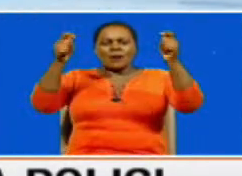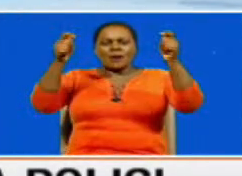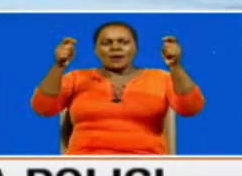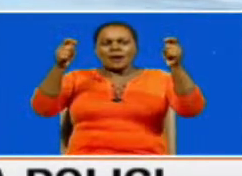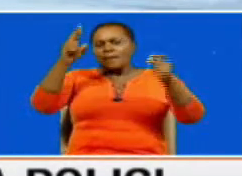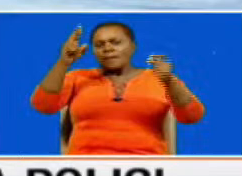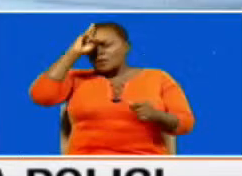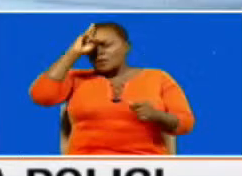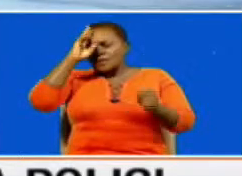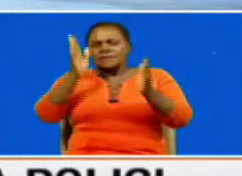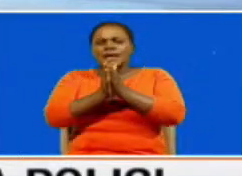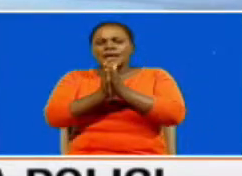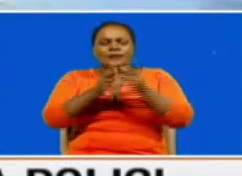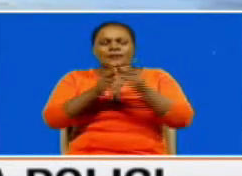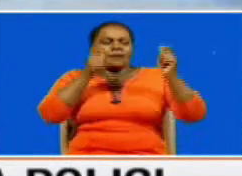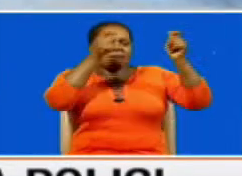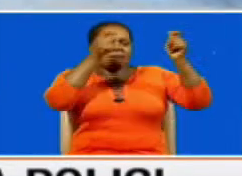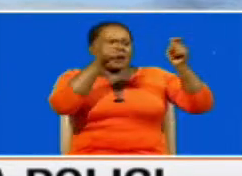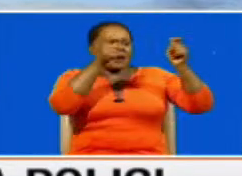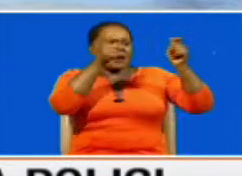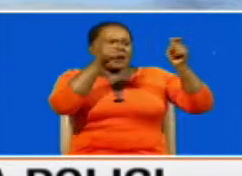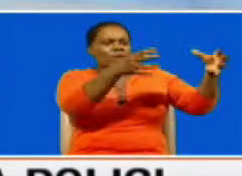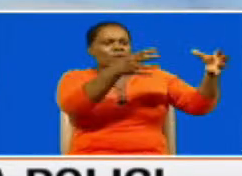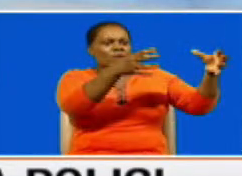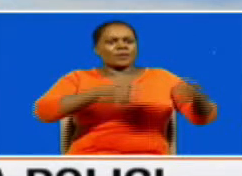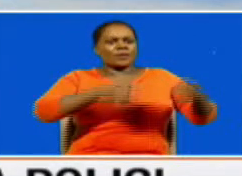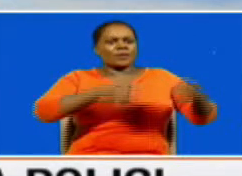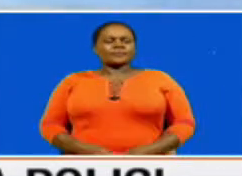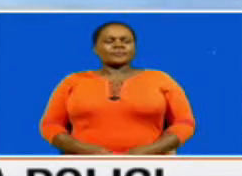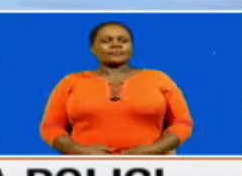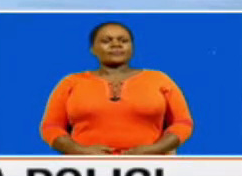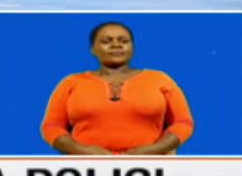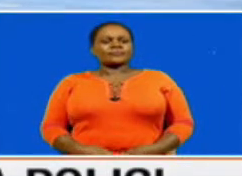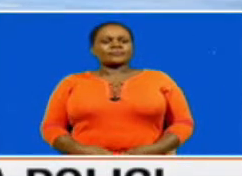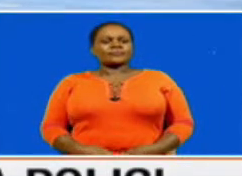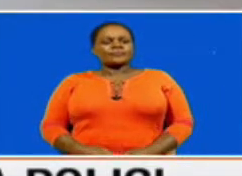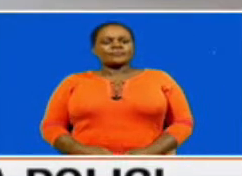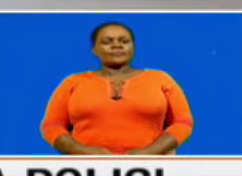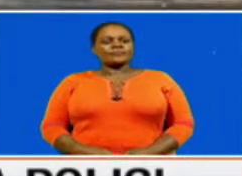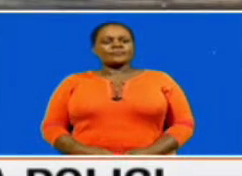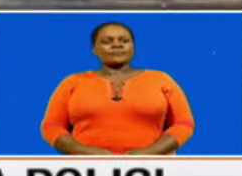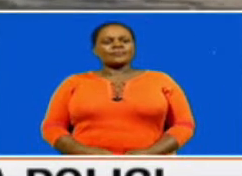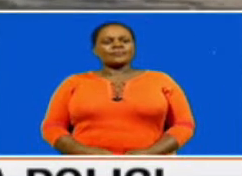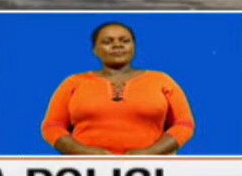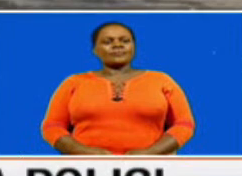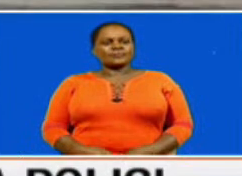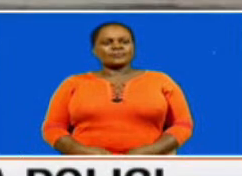kati ya polisi na waandamanaji. Alano Chanda, KTN News.